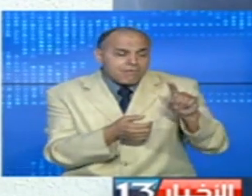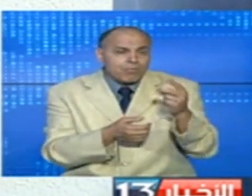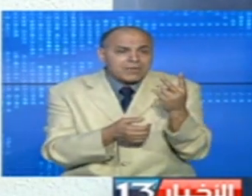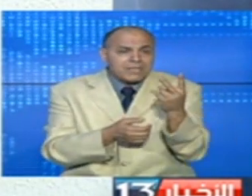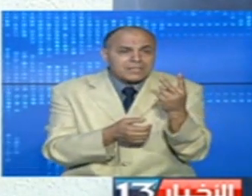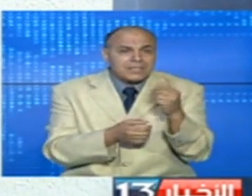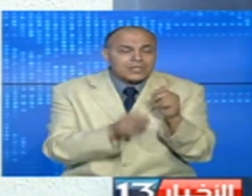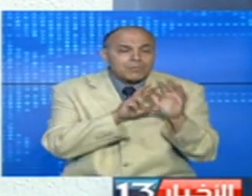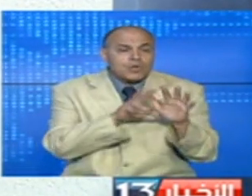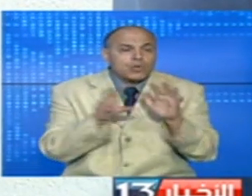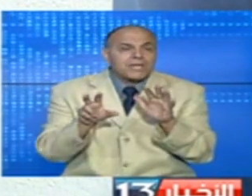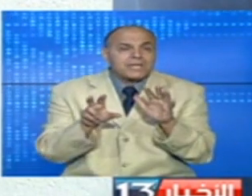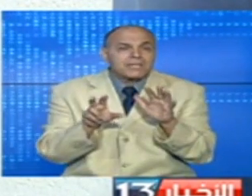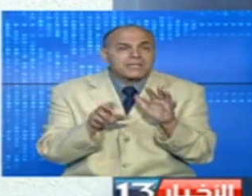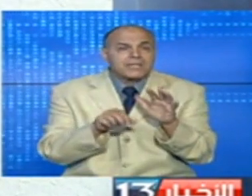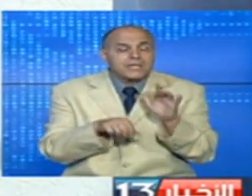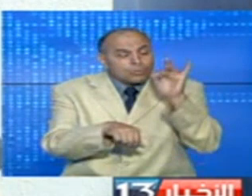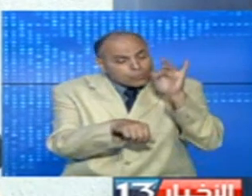وثمانين